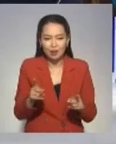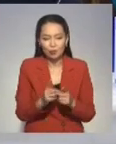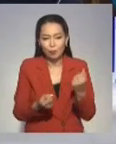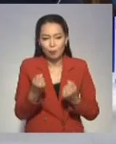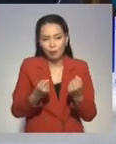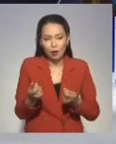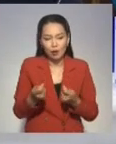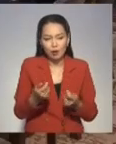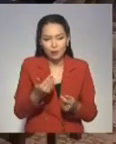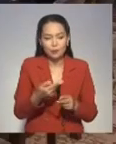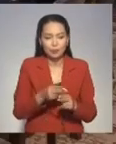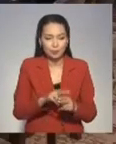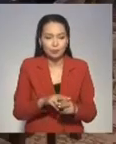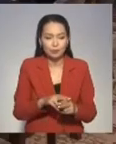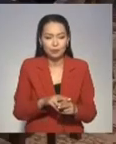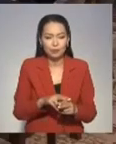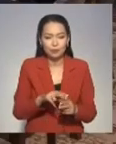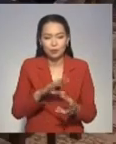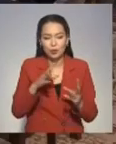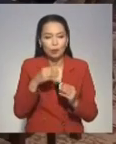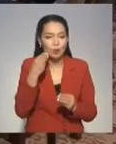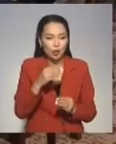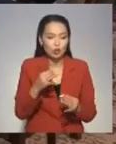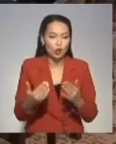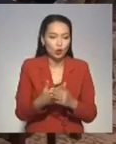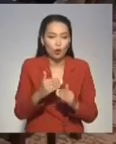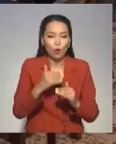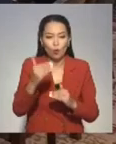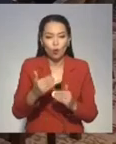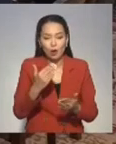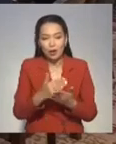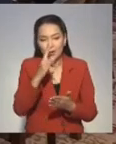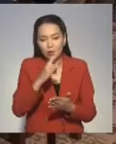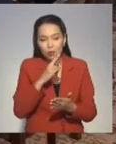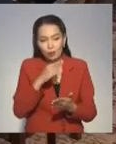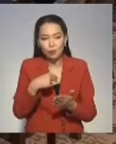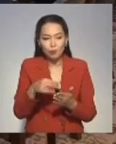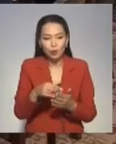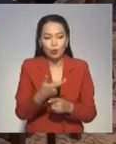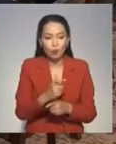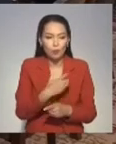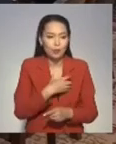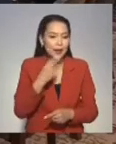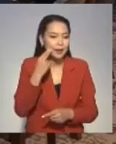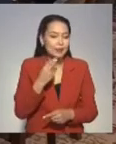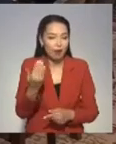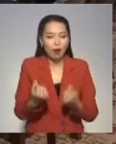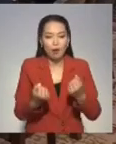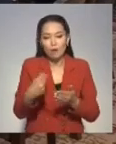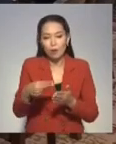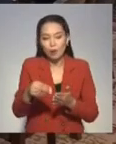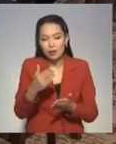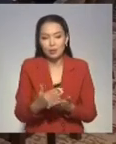Наше сотрудничество в этой сфере выходит на качественно новый уровень. В Казахстане запускается мелкоузловая сборка китайских автомобилей.